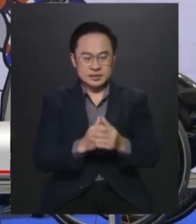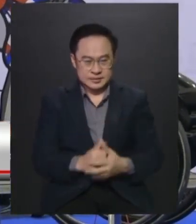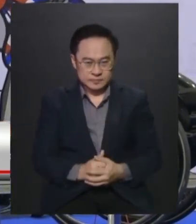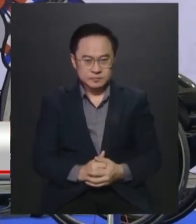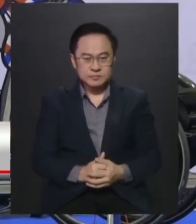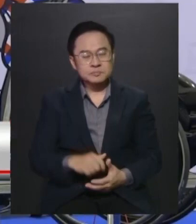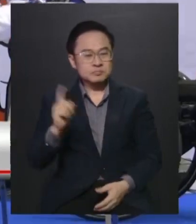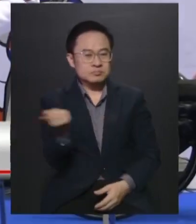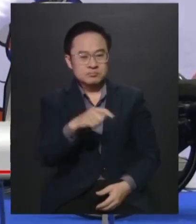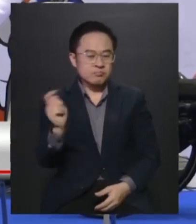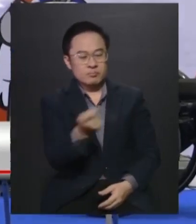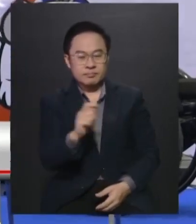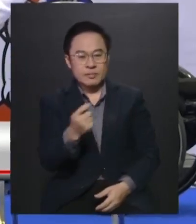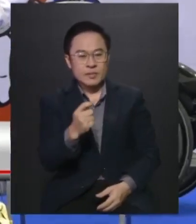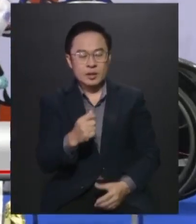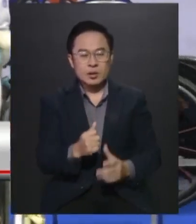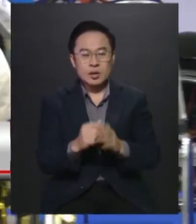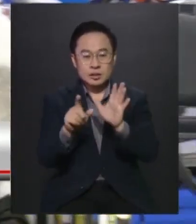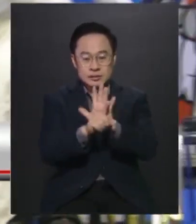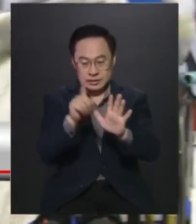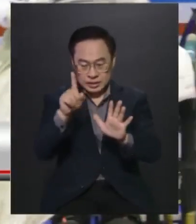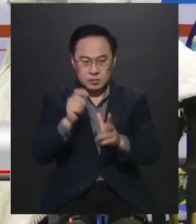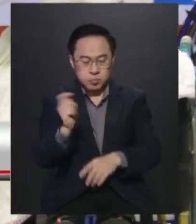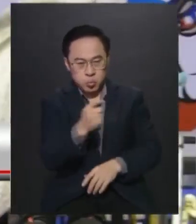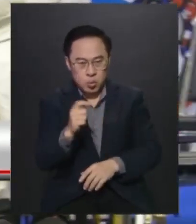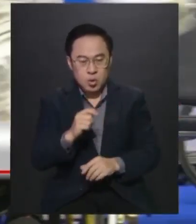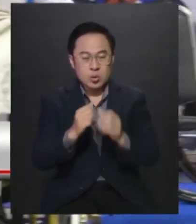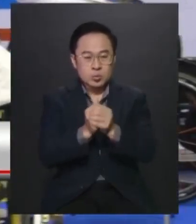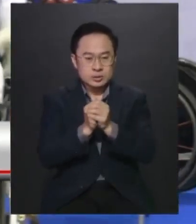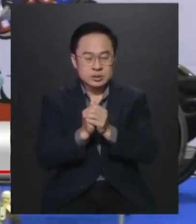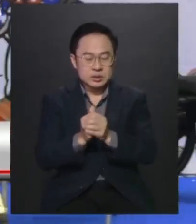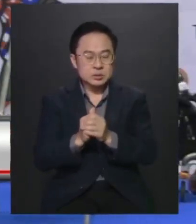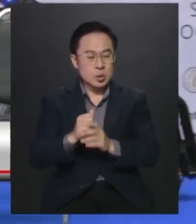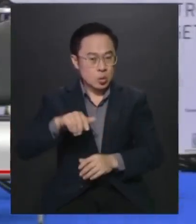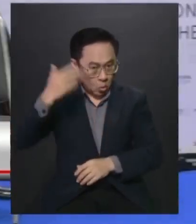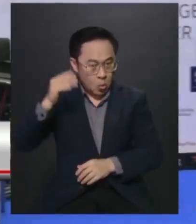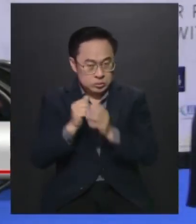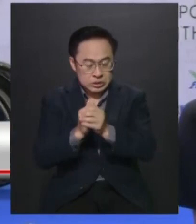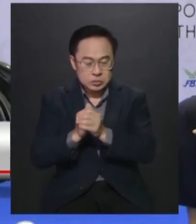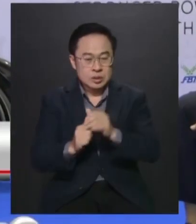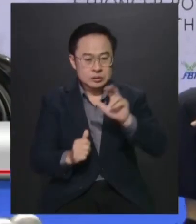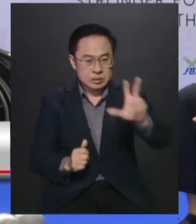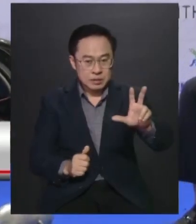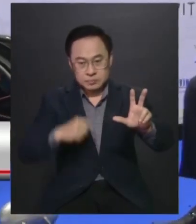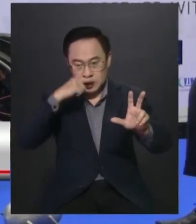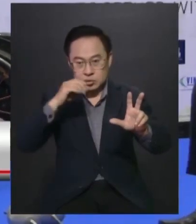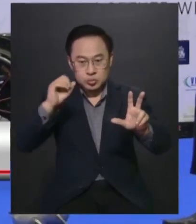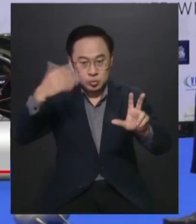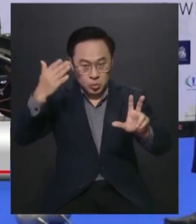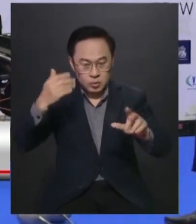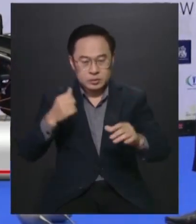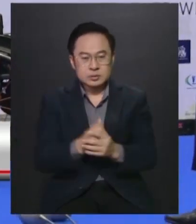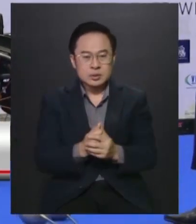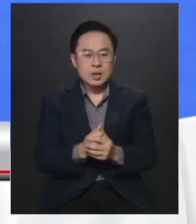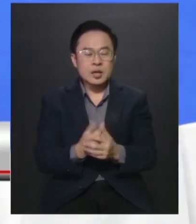การแข่งขันเนี่ยจริงๆค่อนข้างสูสีในช่วงแรกนะครับเซี่ยงหลงเนี่ยมีโอกาสขึ้นนำพี่แววไปก่อน3-0แต้มนะแต่ว่าด้ว